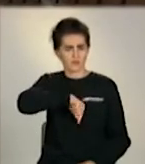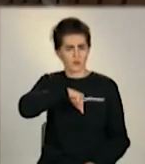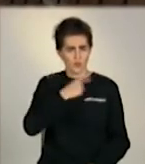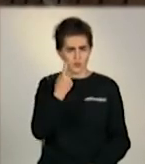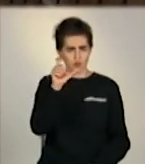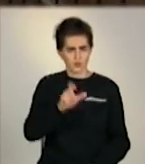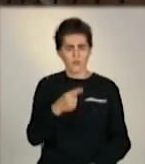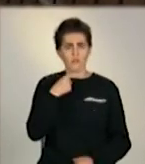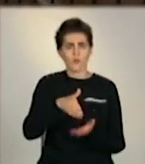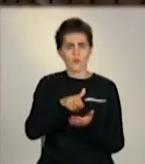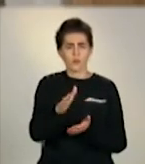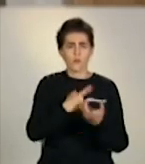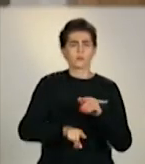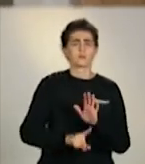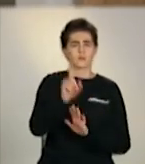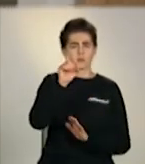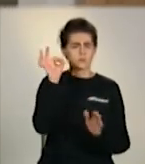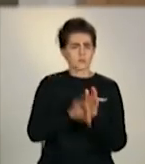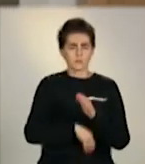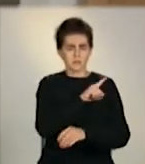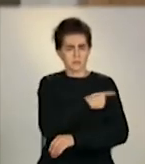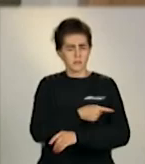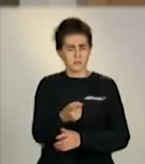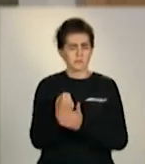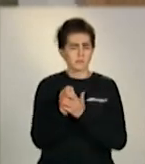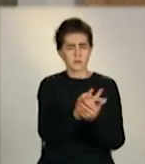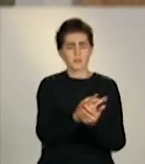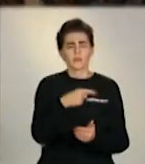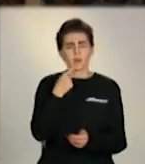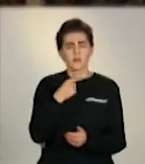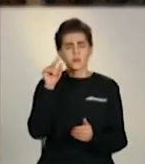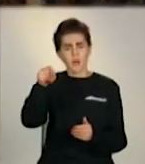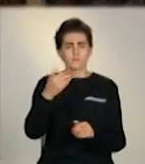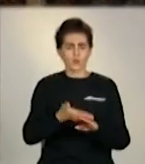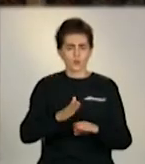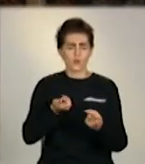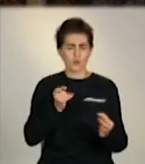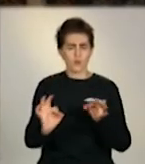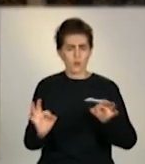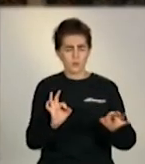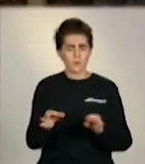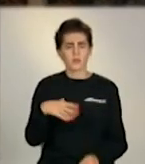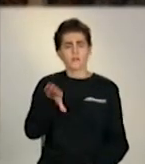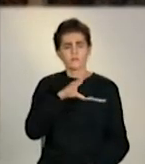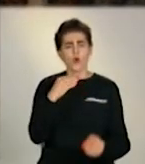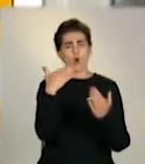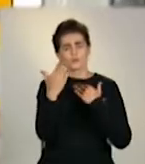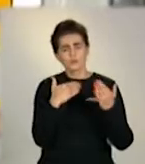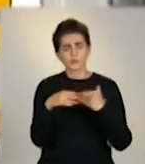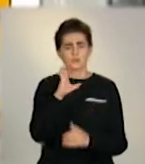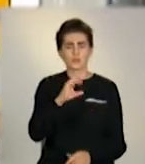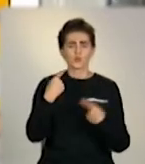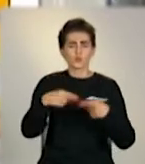піднятися на поверхню, після чого його одразу ушпиталили. Зараз, кажуть, на шахті стан нормалізується. Зв'язок з зовнішнім світом для